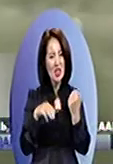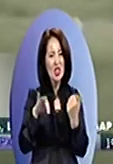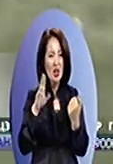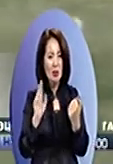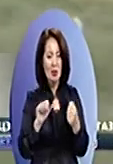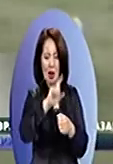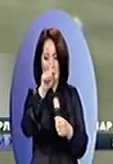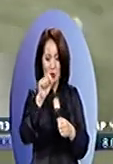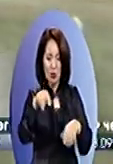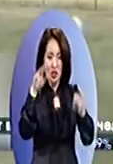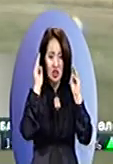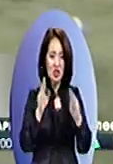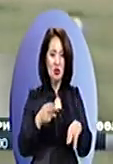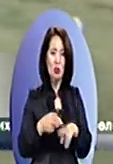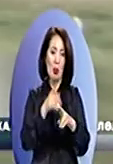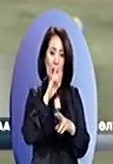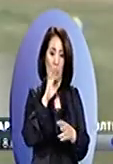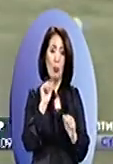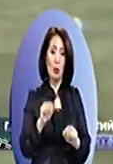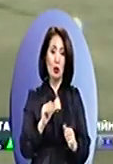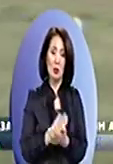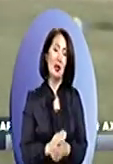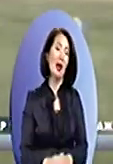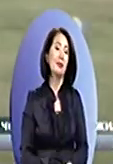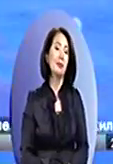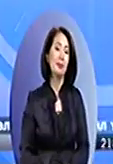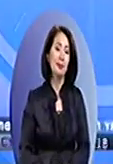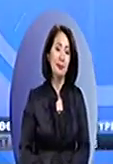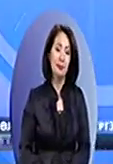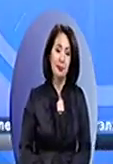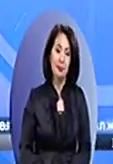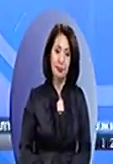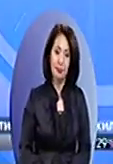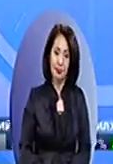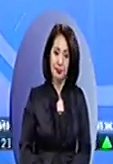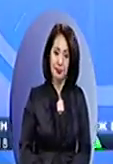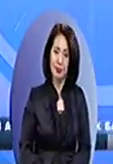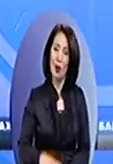асуудлыг шийдвэрлэхээр болсон юм а.